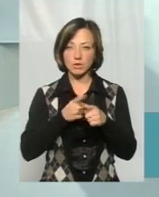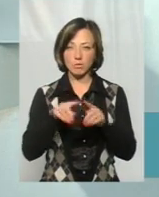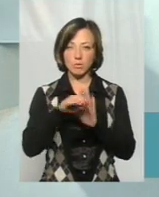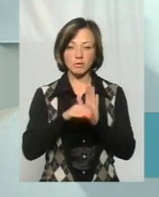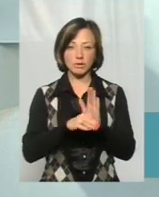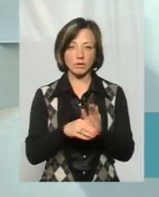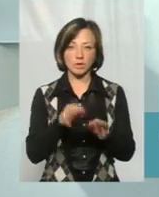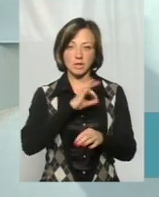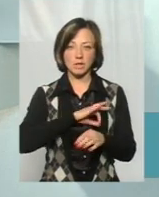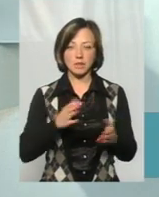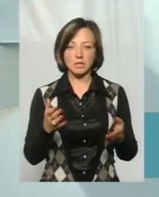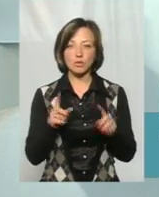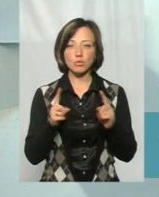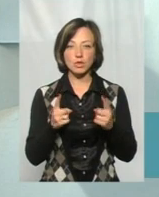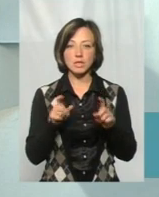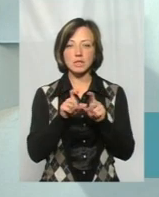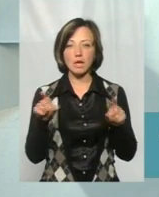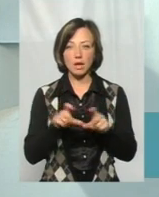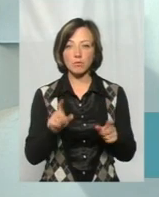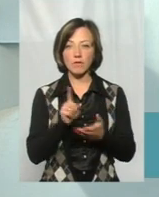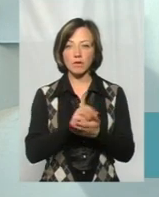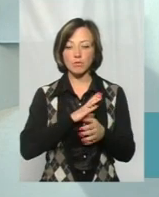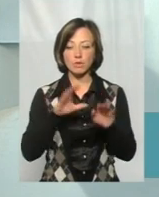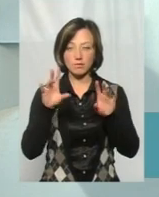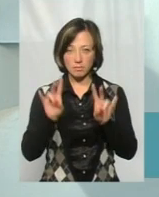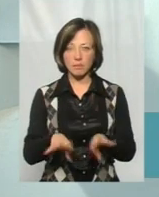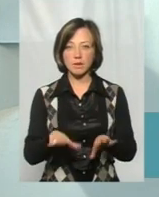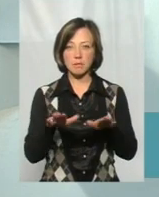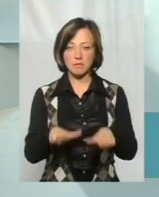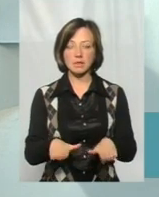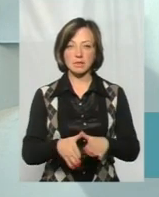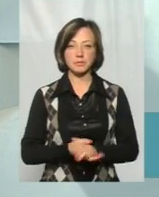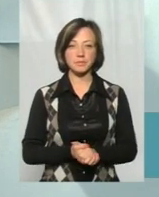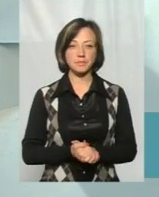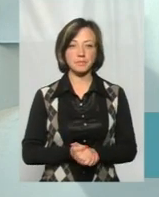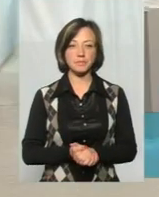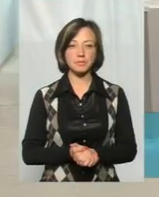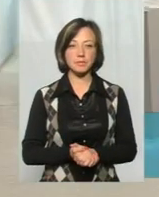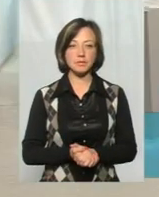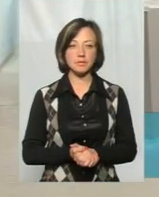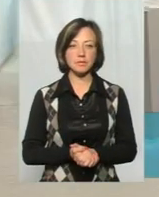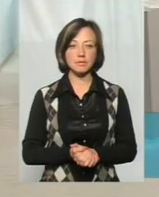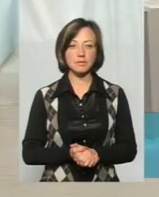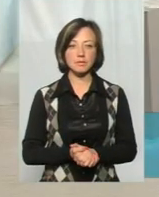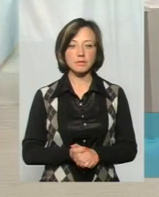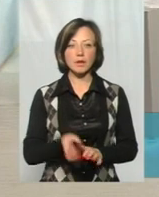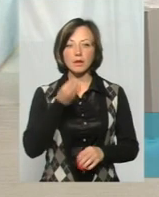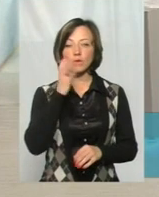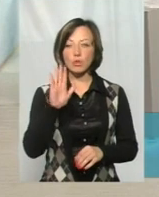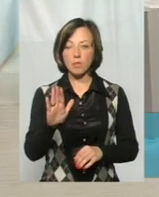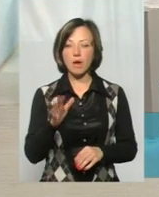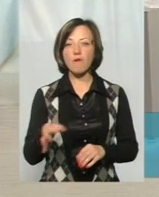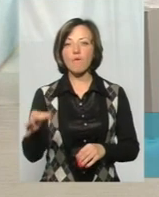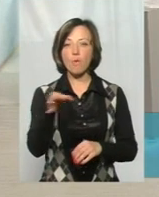програмою просто фізично скористатися, тому що заклади повинні бути в системі, обласній системі. Добре, якщо ми все ж таки розглядаємо область, це